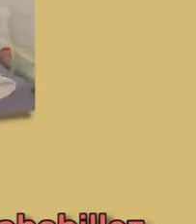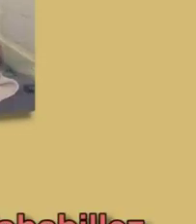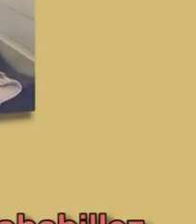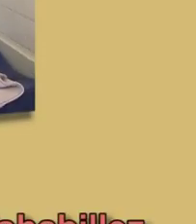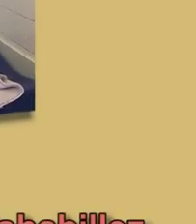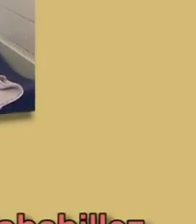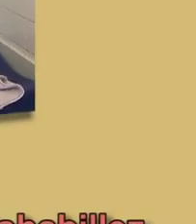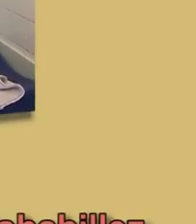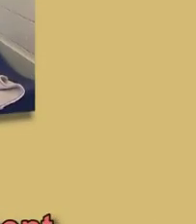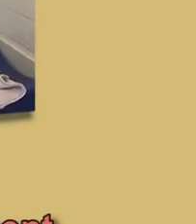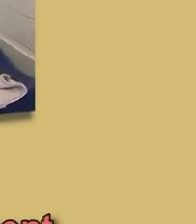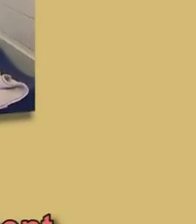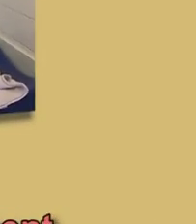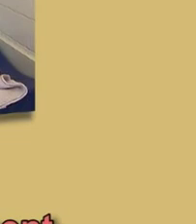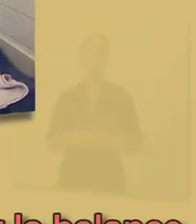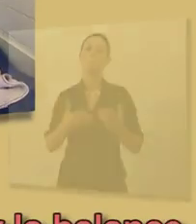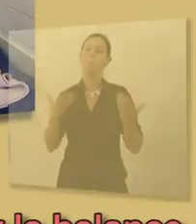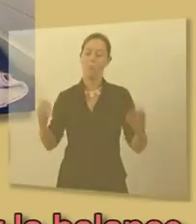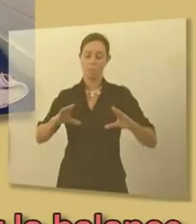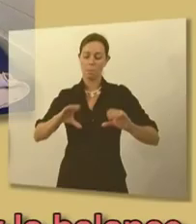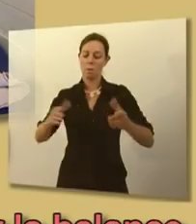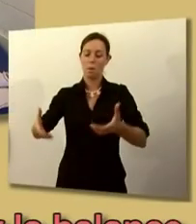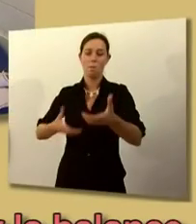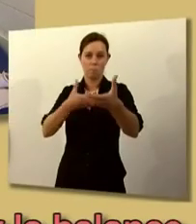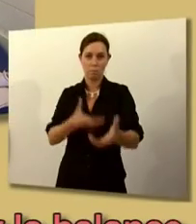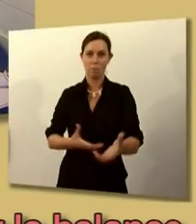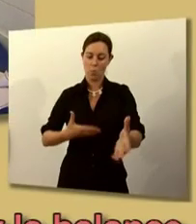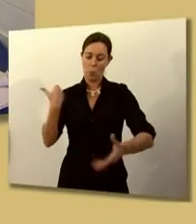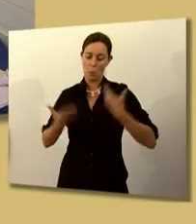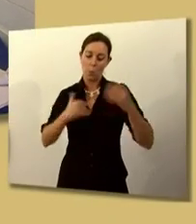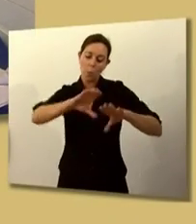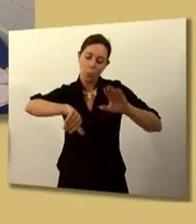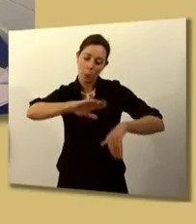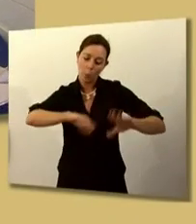Voilà, vous allez pouvoir le déshabiller complètement et puis on va le mettre sur la balance.